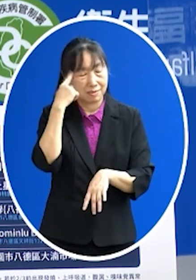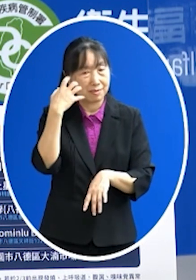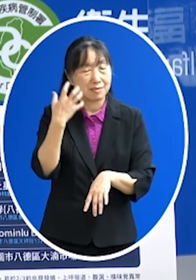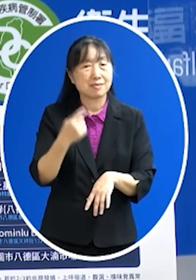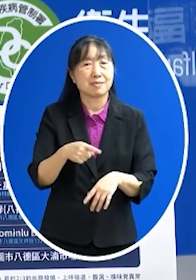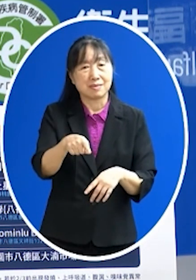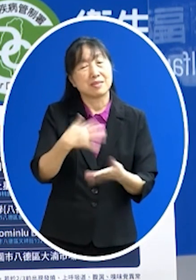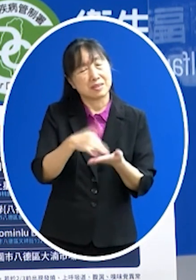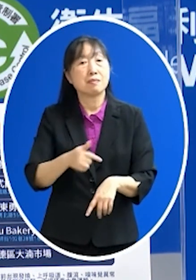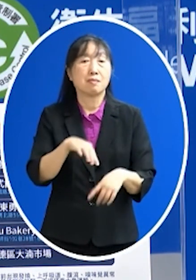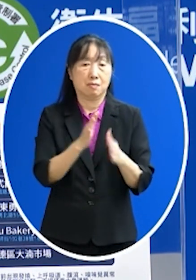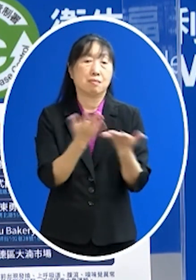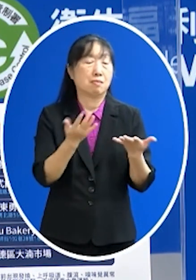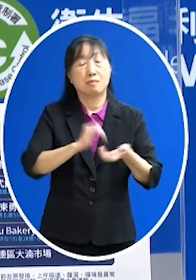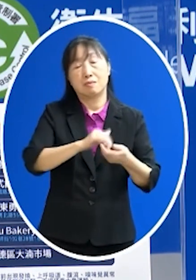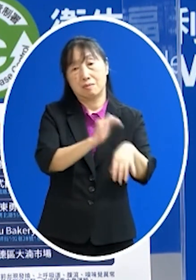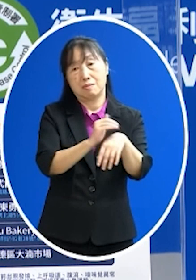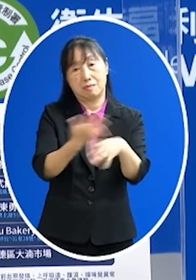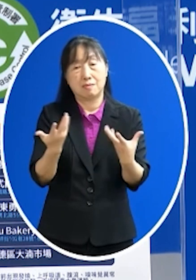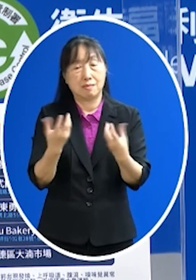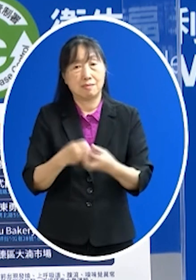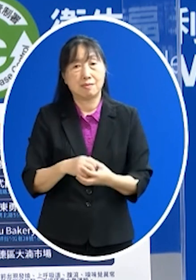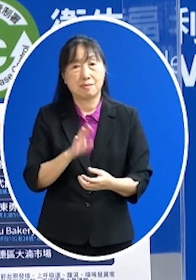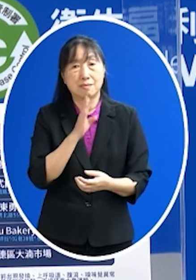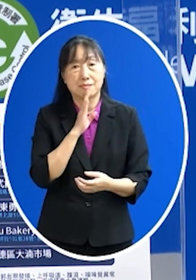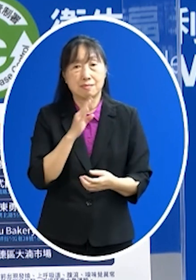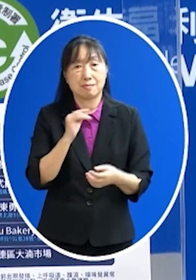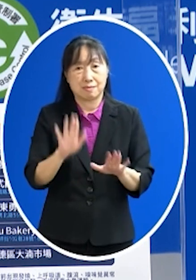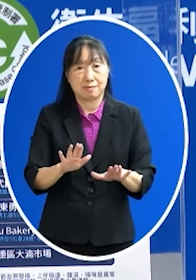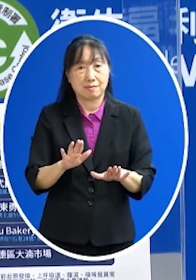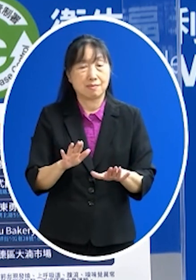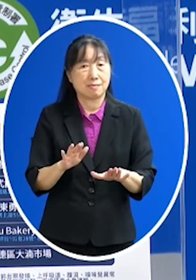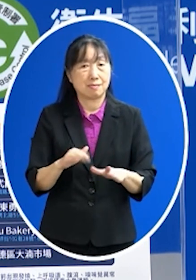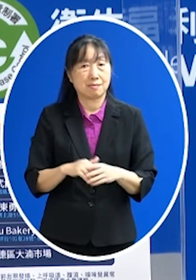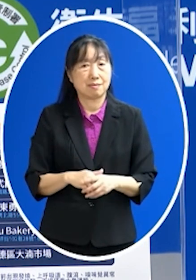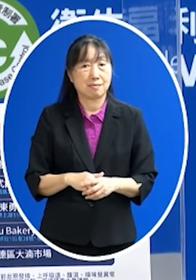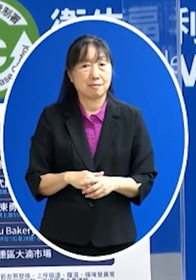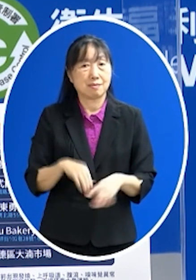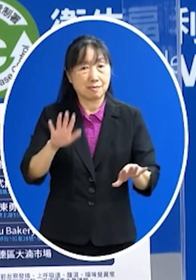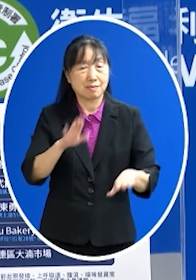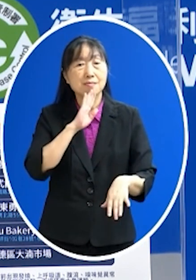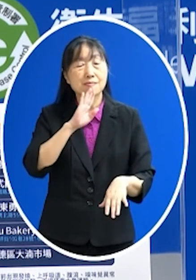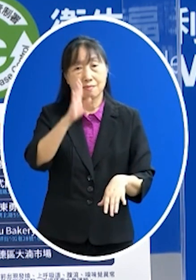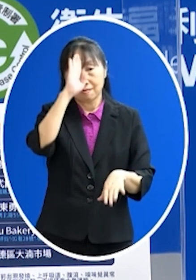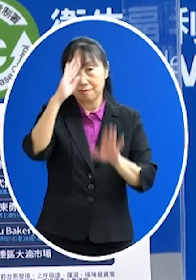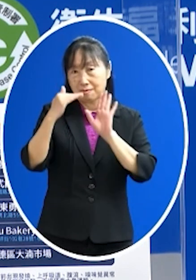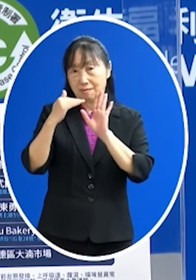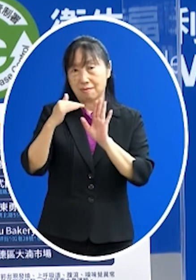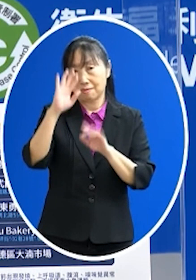好事情了哈。那不过我还是要讲说，当我们现在的时候，其实我们正遭受病毒的攻